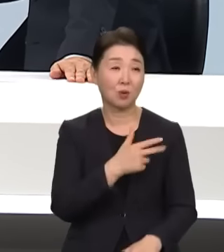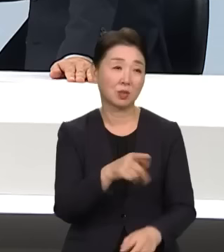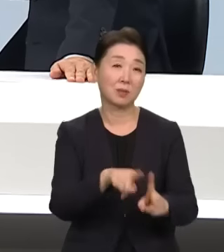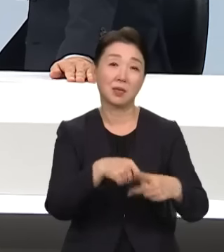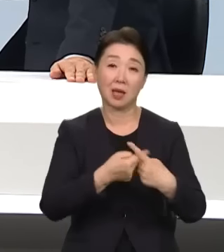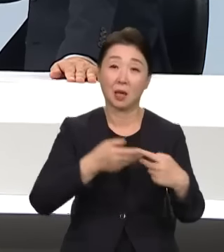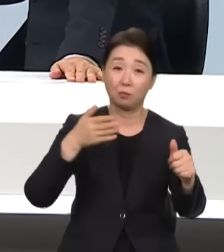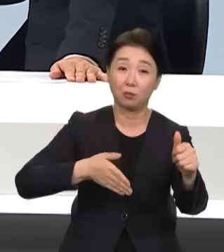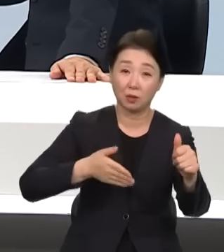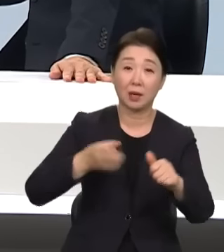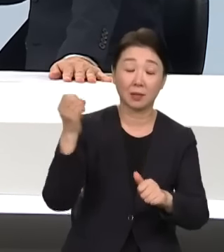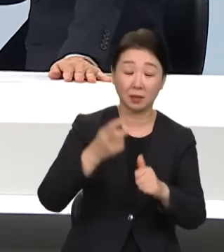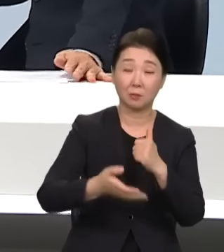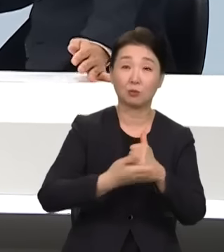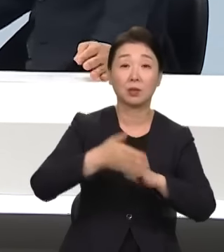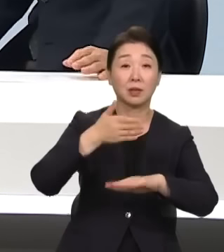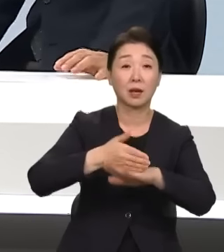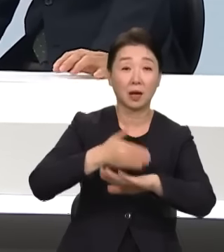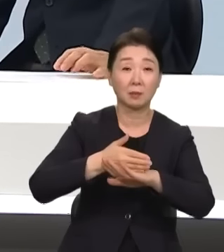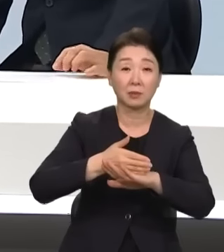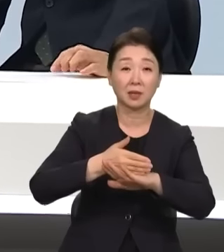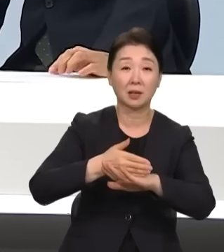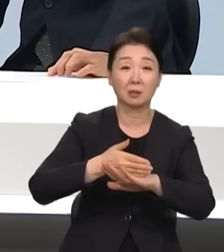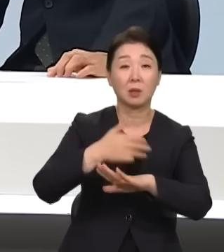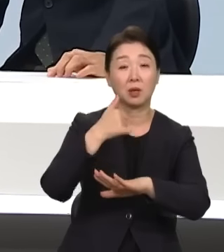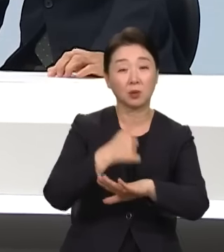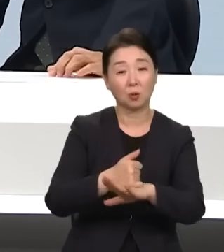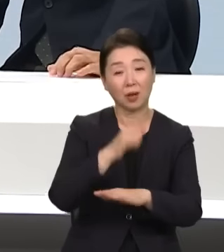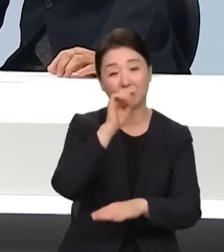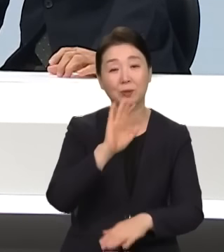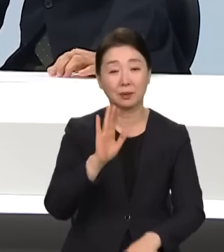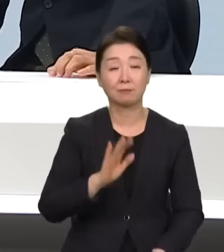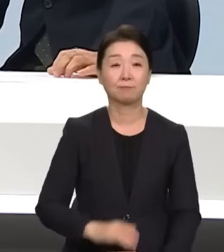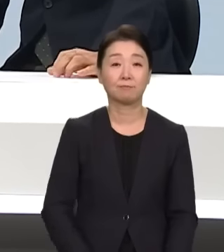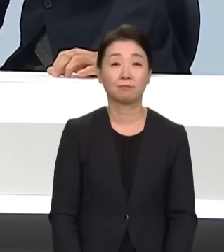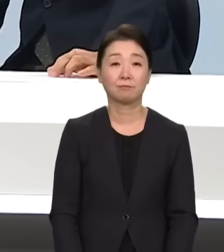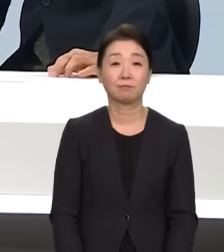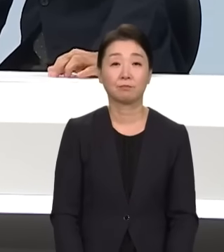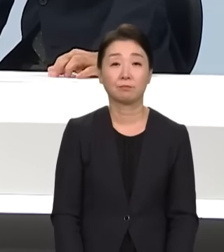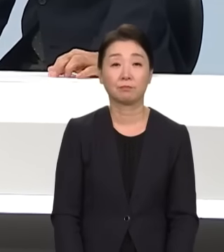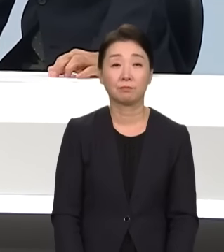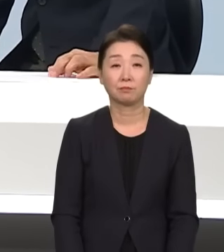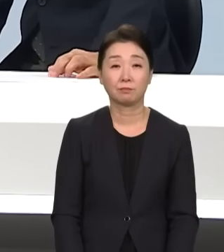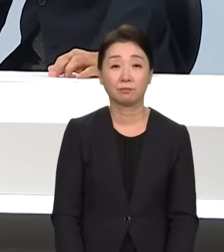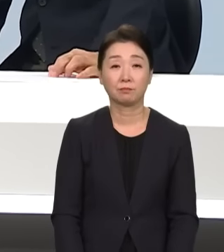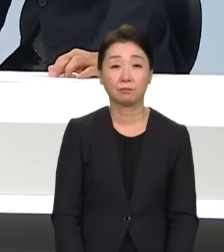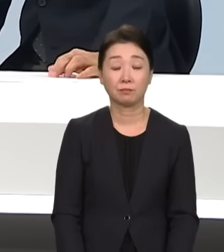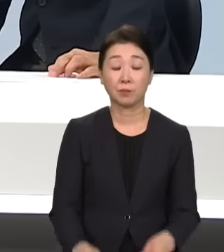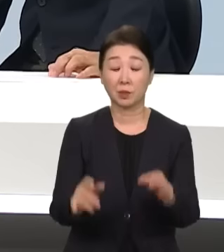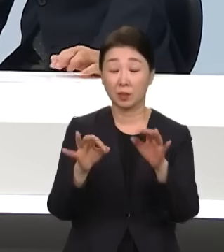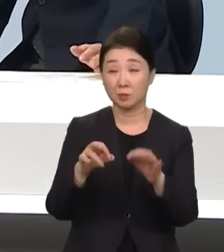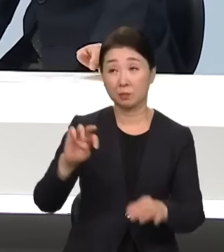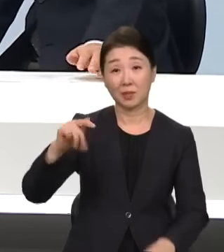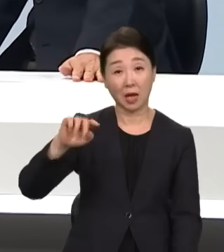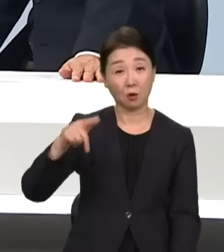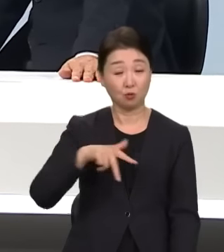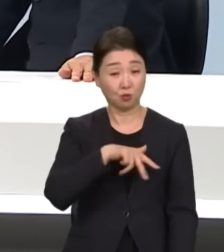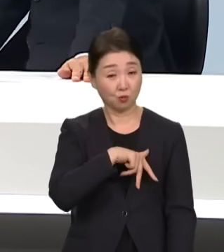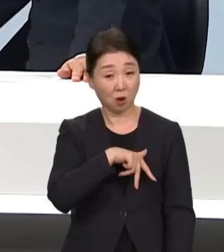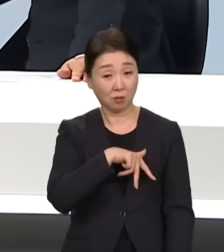부탁드린다. 다시 한번 추천에 감사드리며 라면서 결과는 좀 안 좋은 걸로 나오고 있습니다. 네. 참고로 김상훈 의원이요. 지난